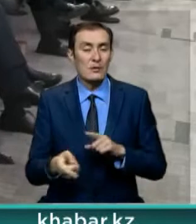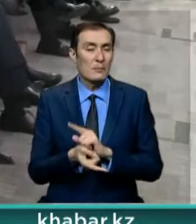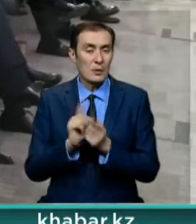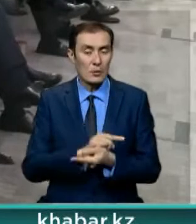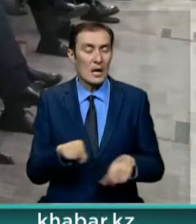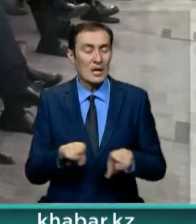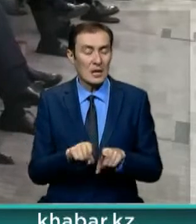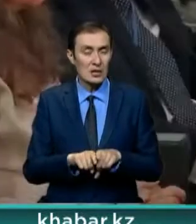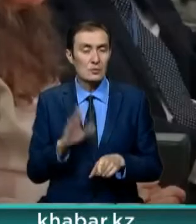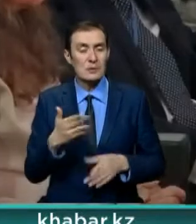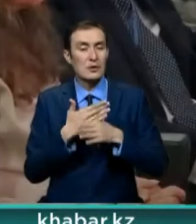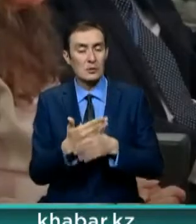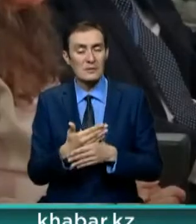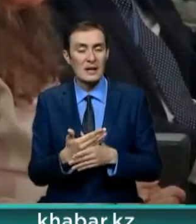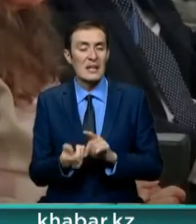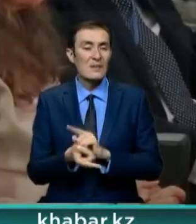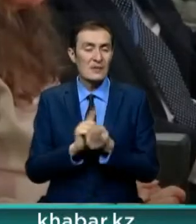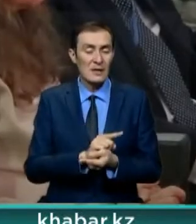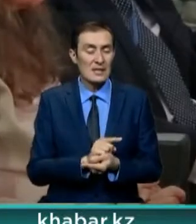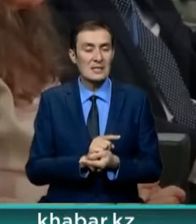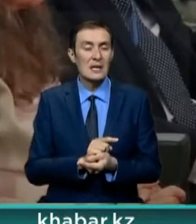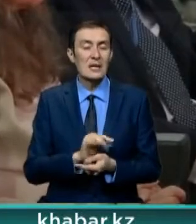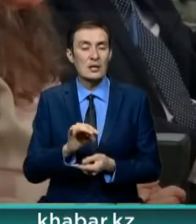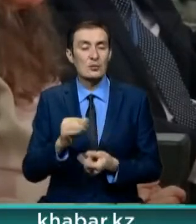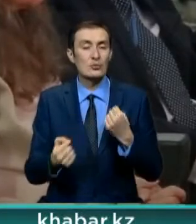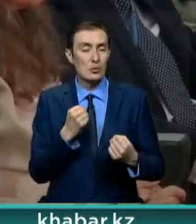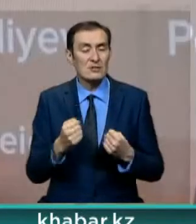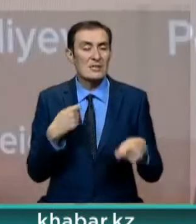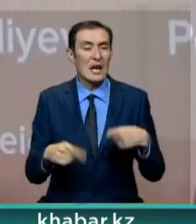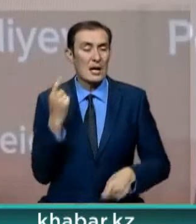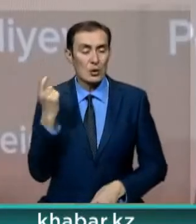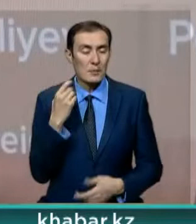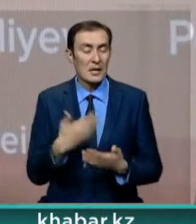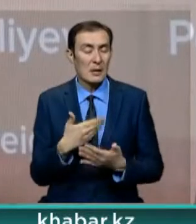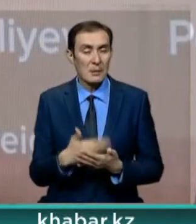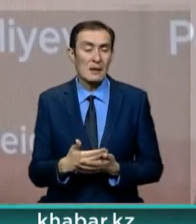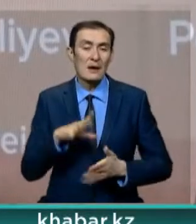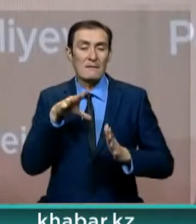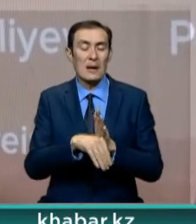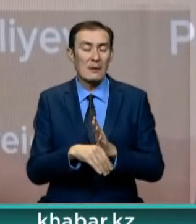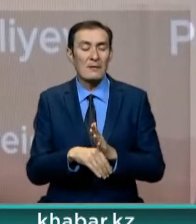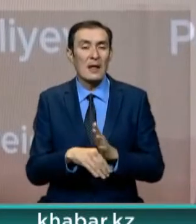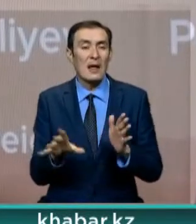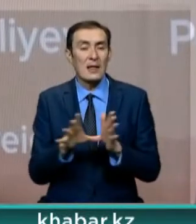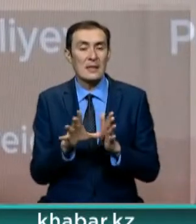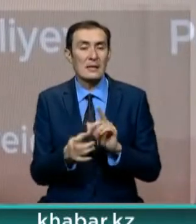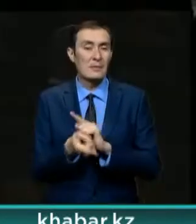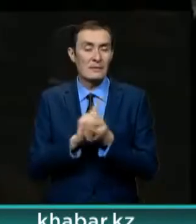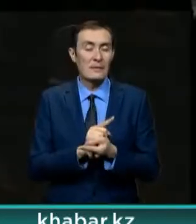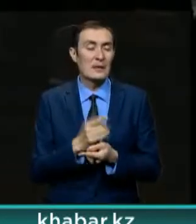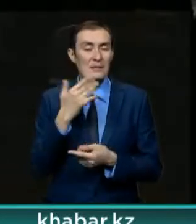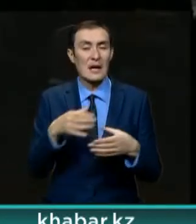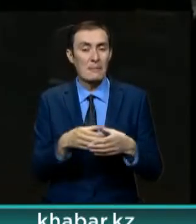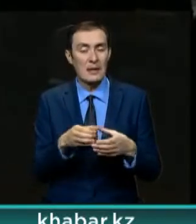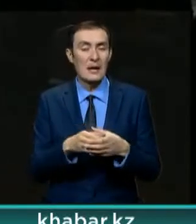а также будет способствовать диверсификации, гибкости и устойчивости экономики. К примеру, в рамках энергоперехода национальная компания